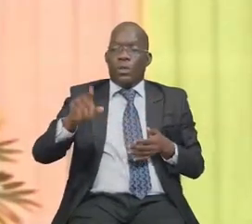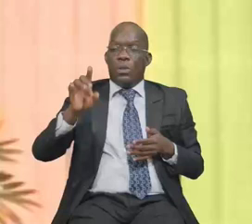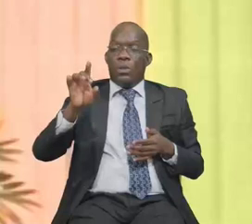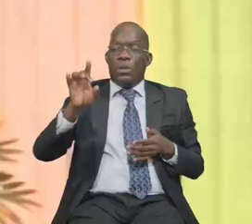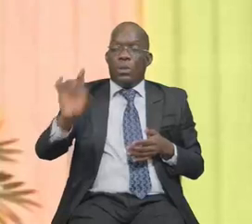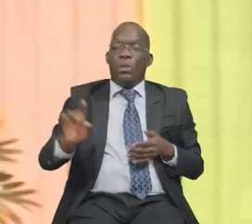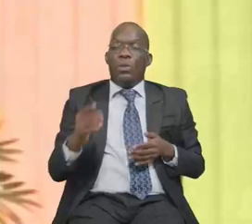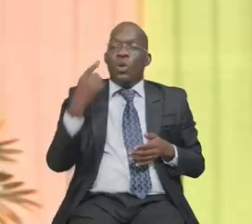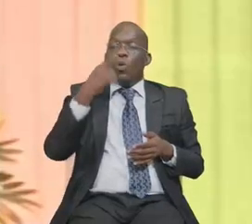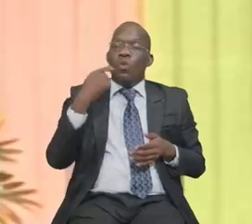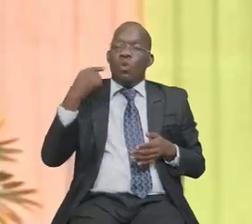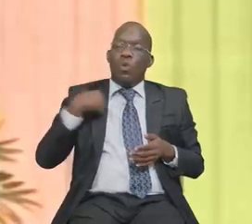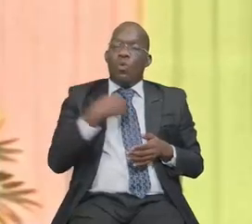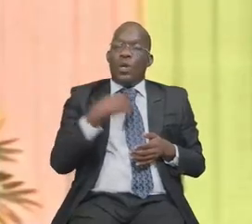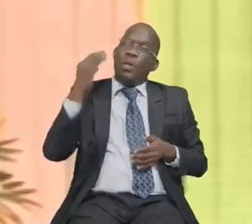Colossiens 1, 28.